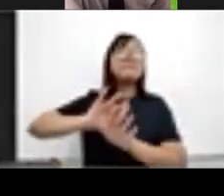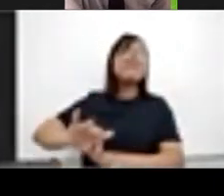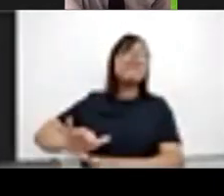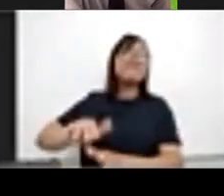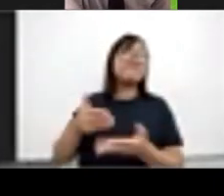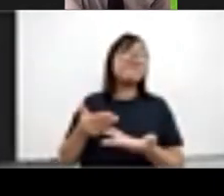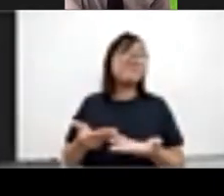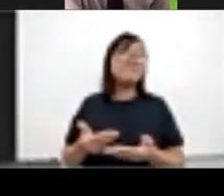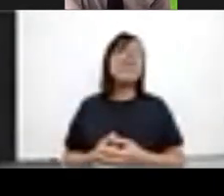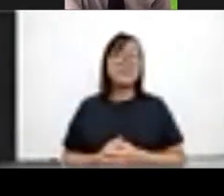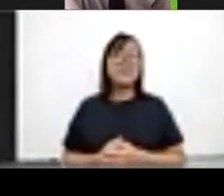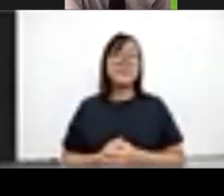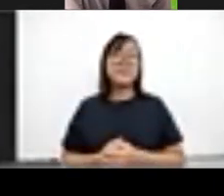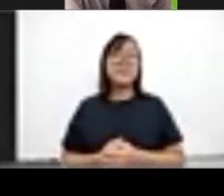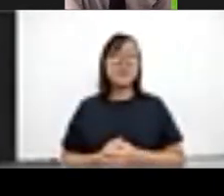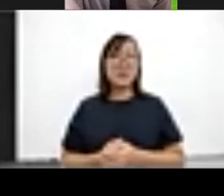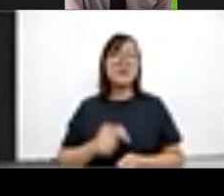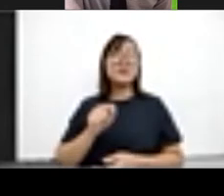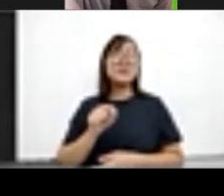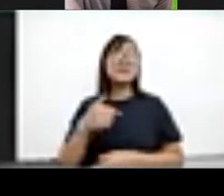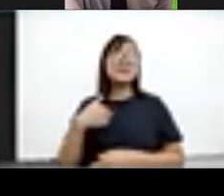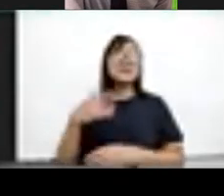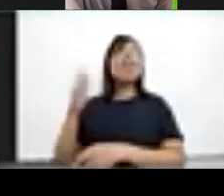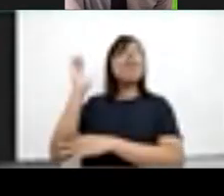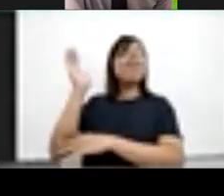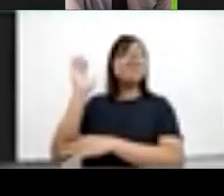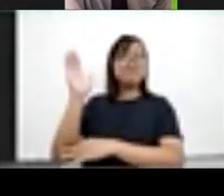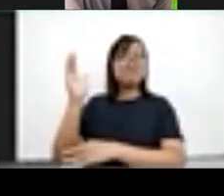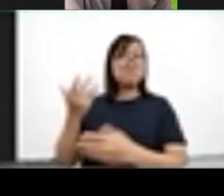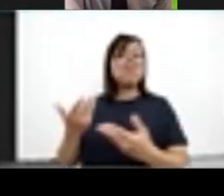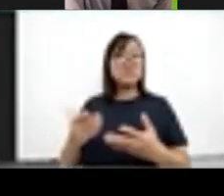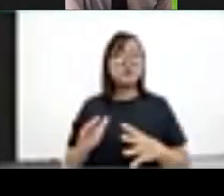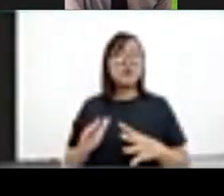set-up and yes